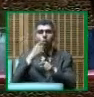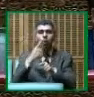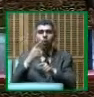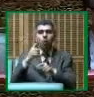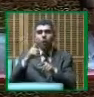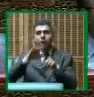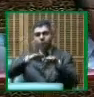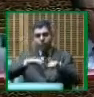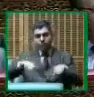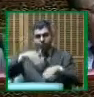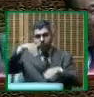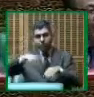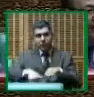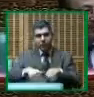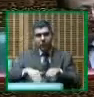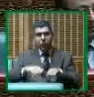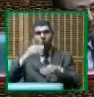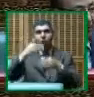طبق واحد،